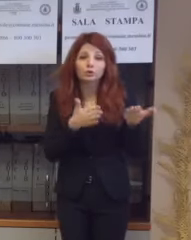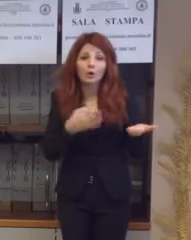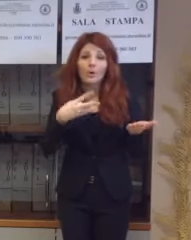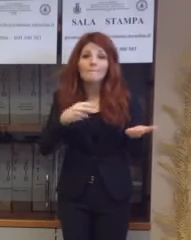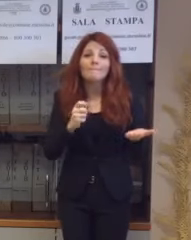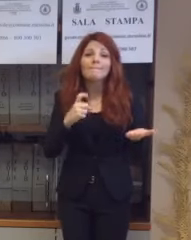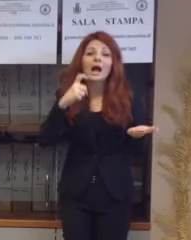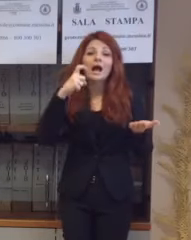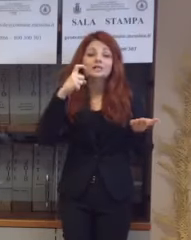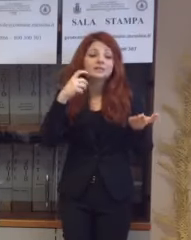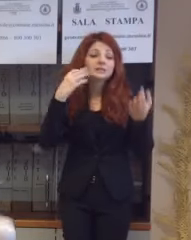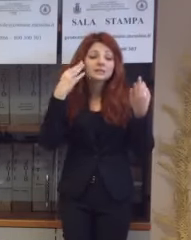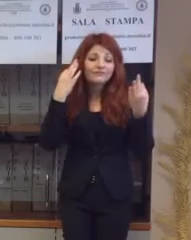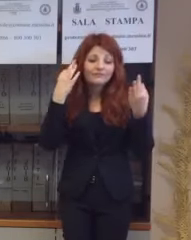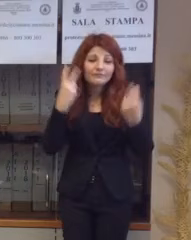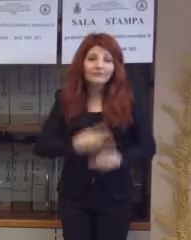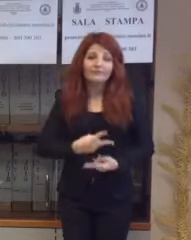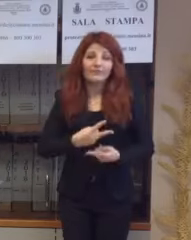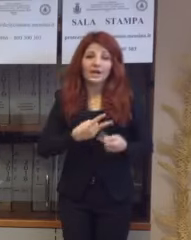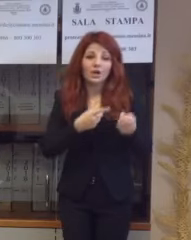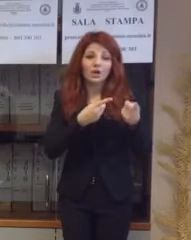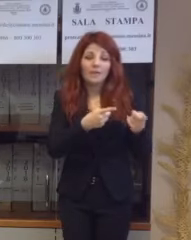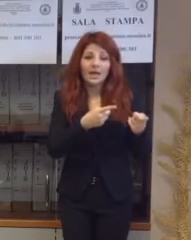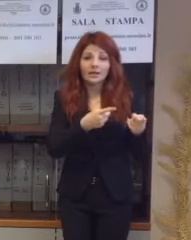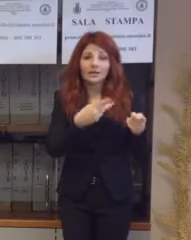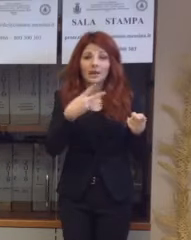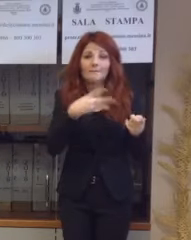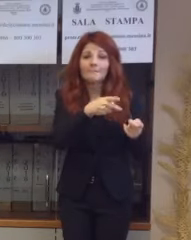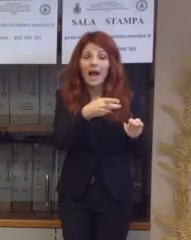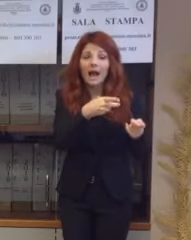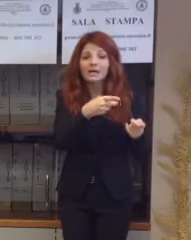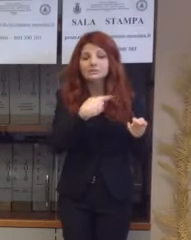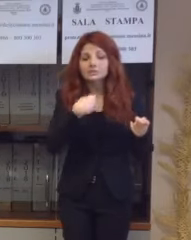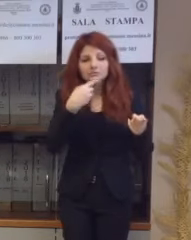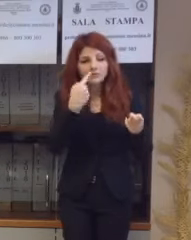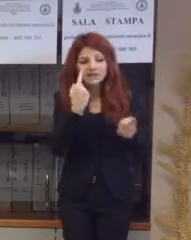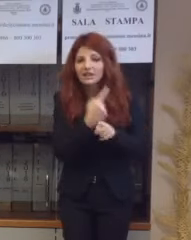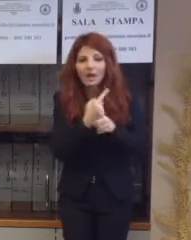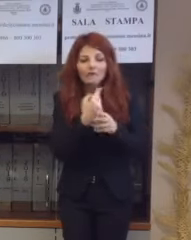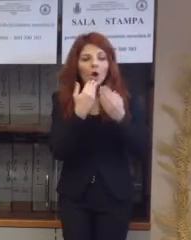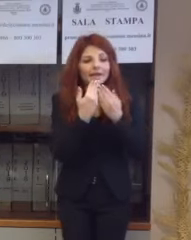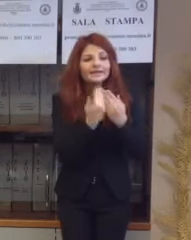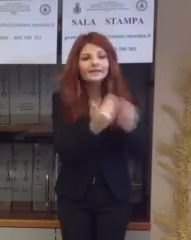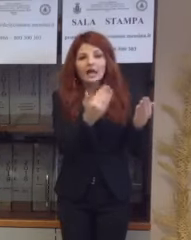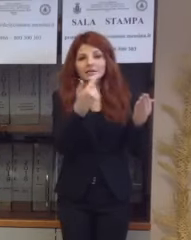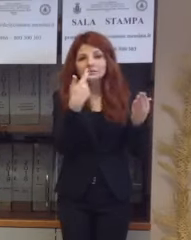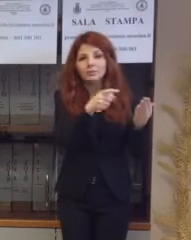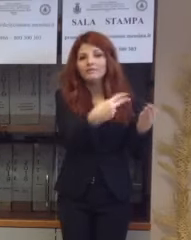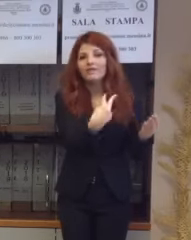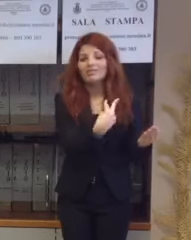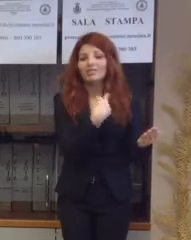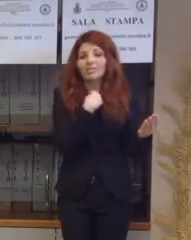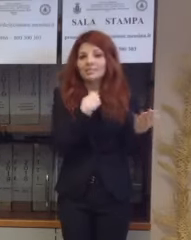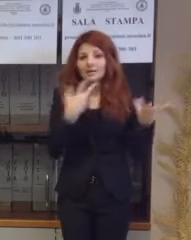marzo mi ha costretto, e ti dico grazie Max, mi ha costretto ad aprire